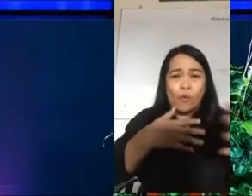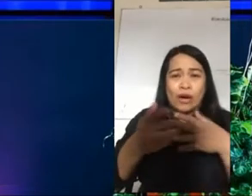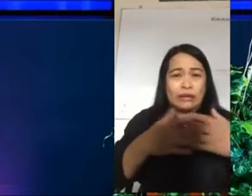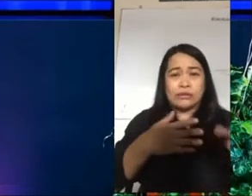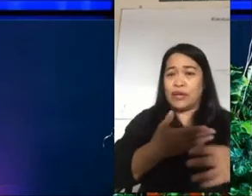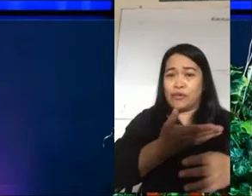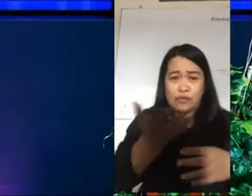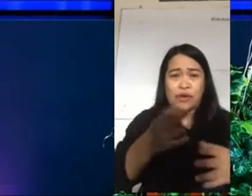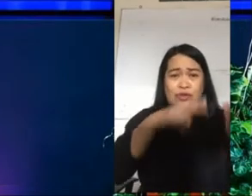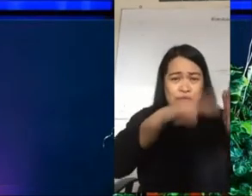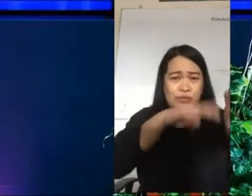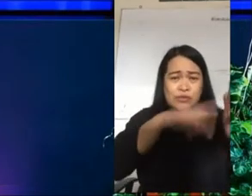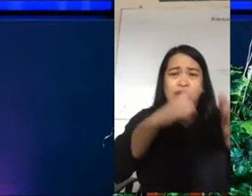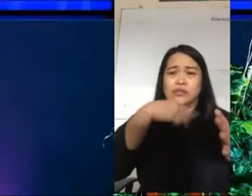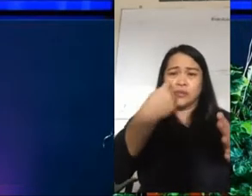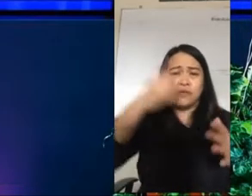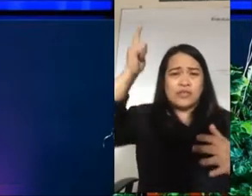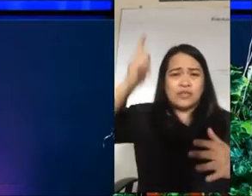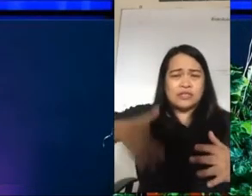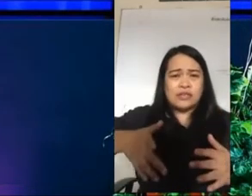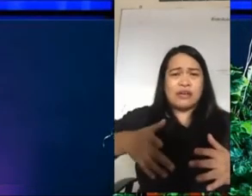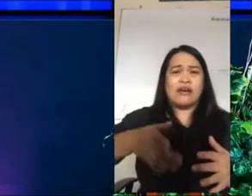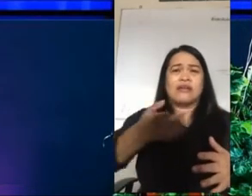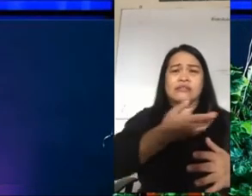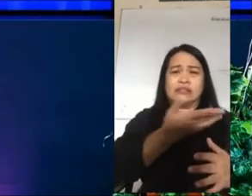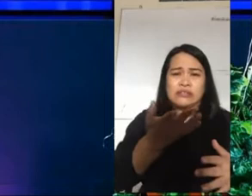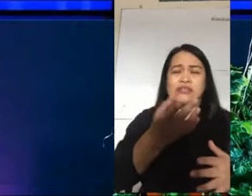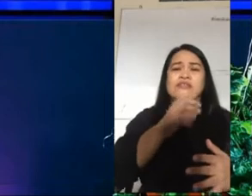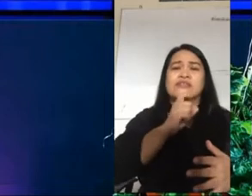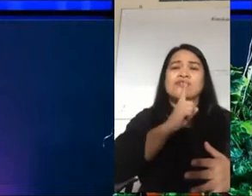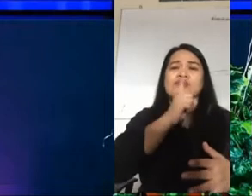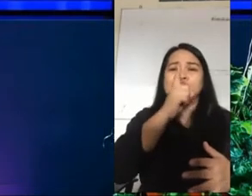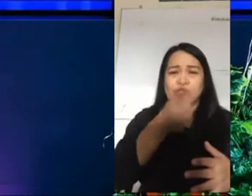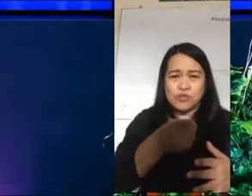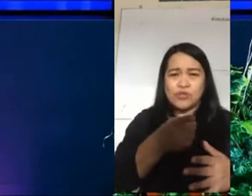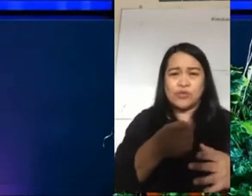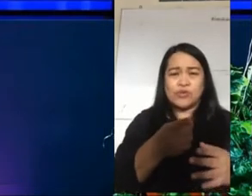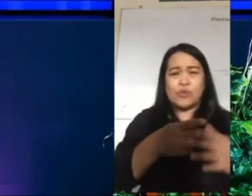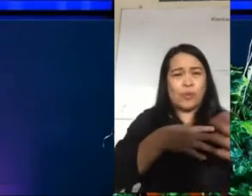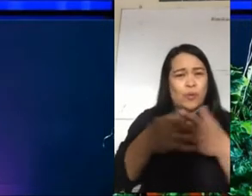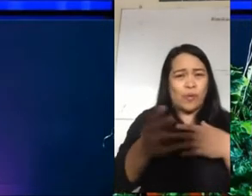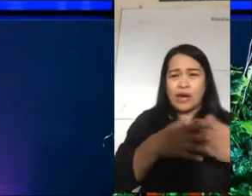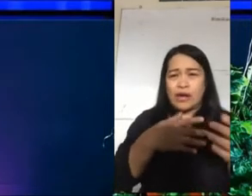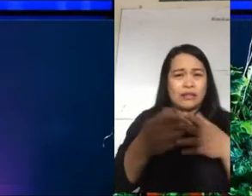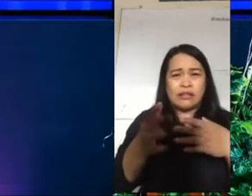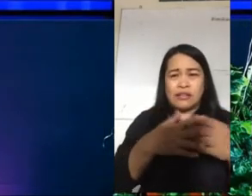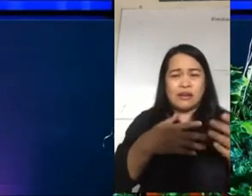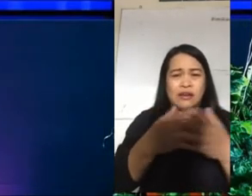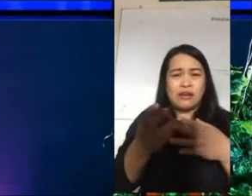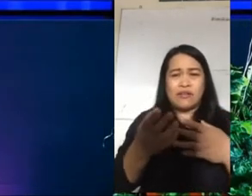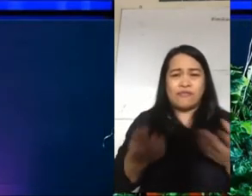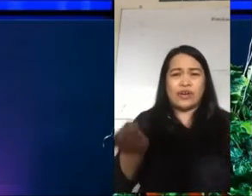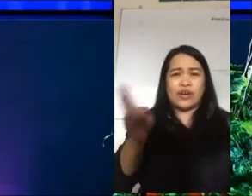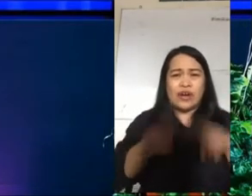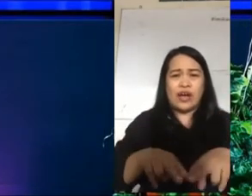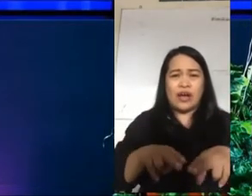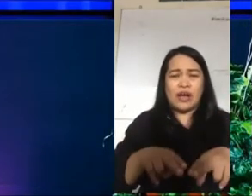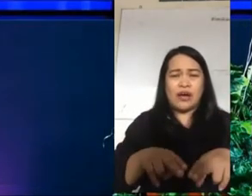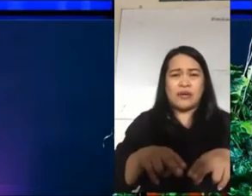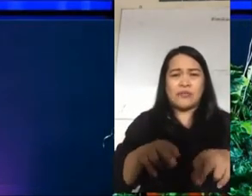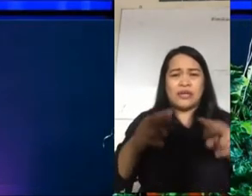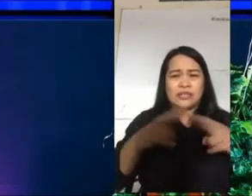sino ang Diyos, yun ay nananatiling totoo. Dumaan ka man ngayon sa bagong normal na tinatawag sa